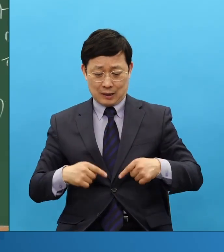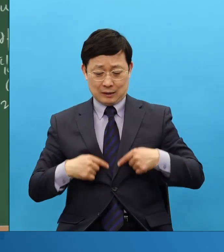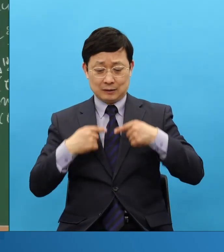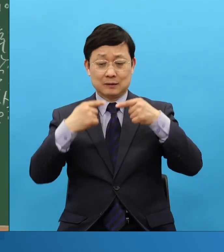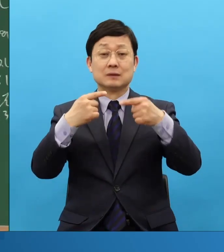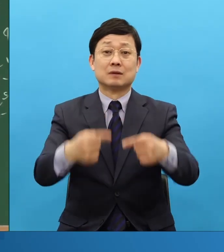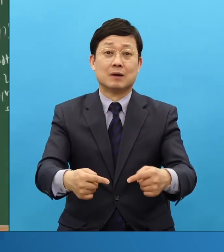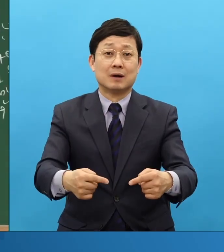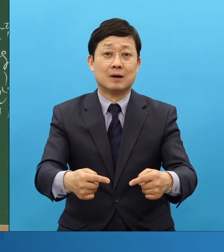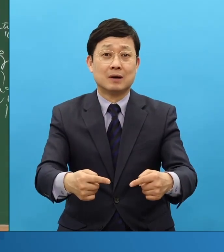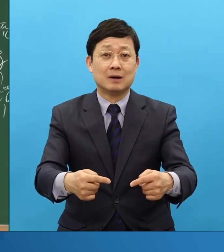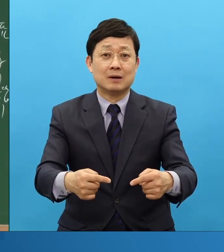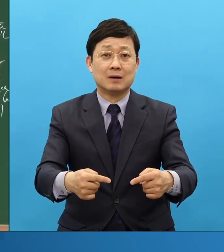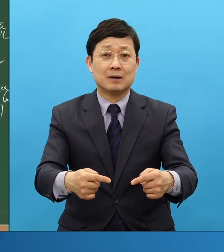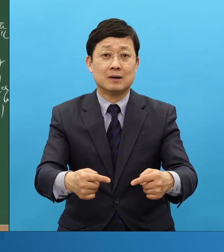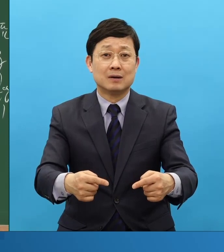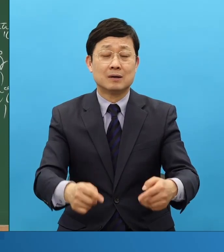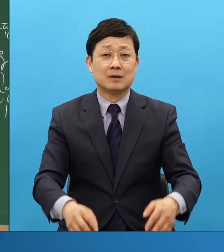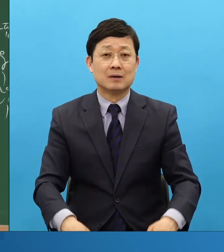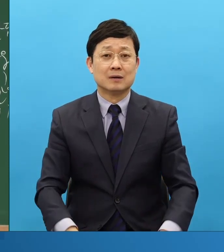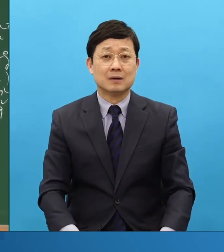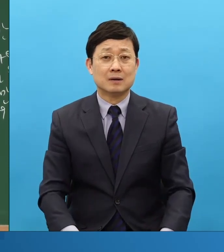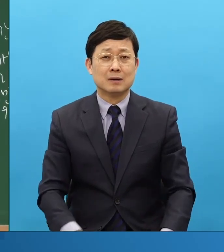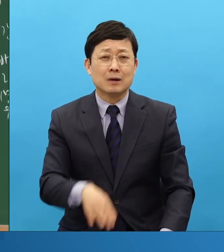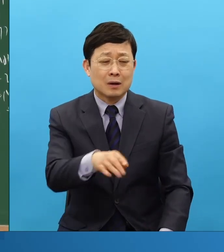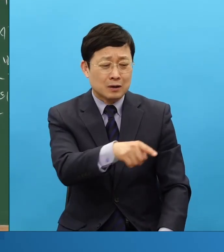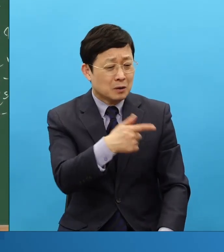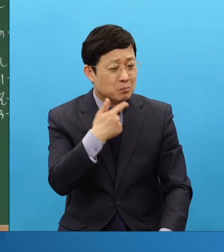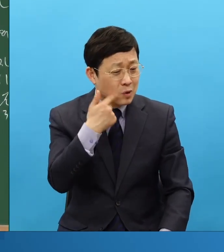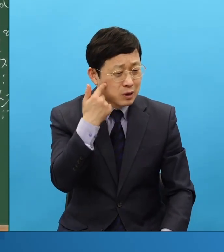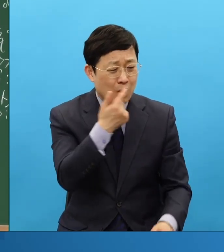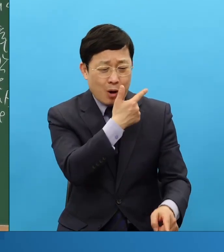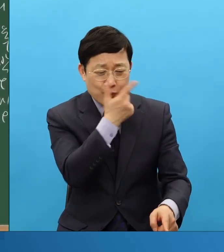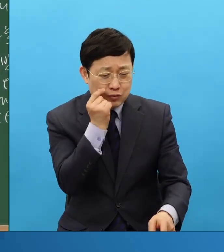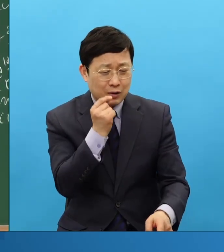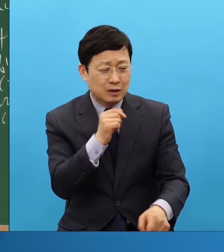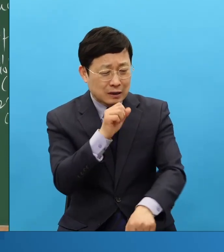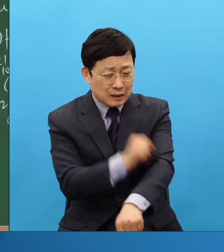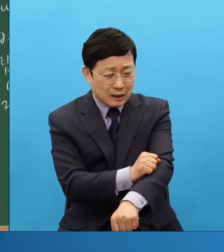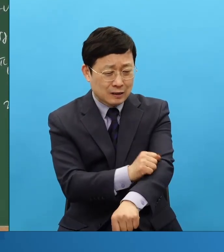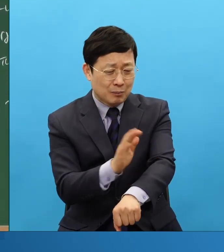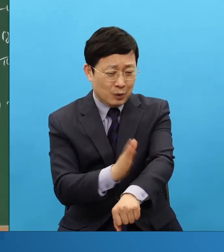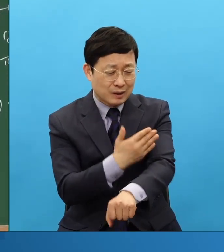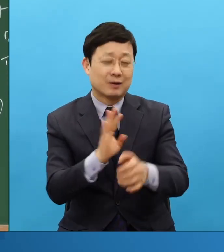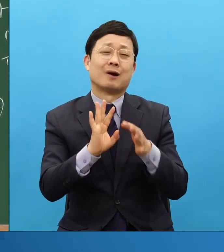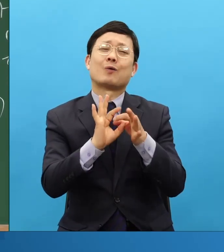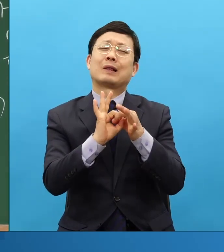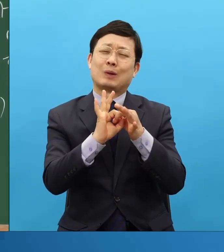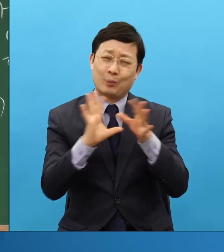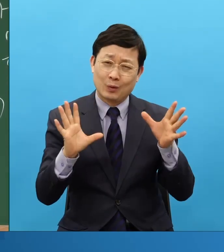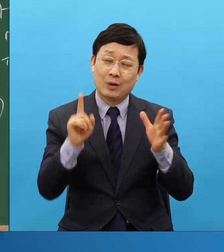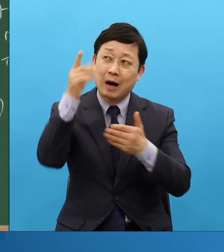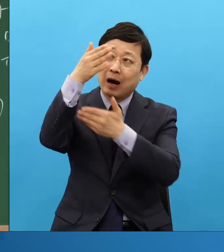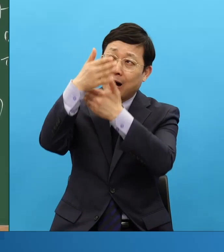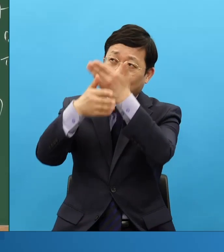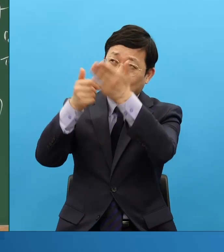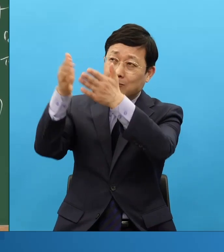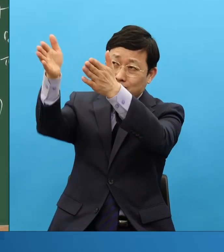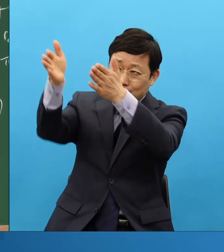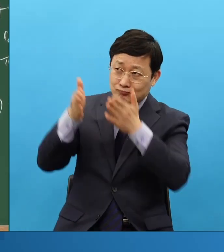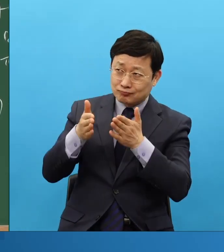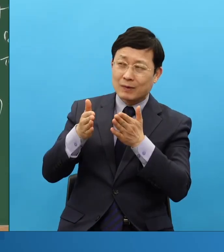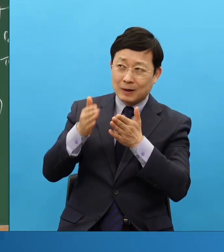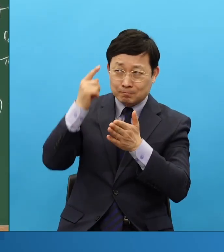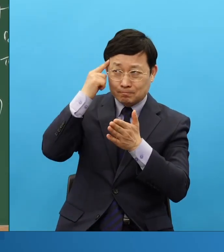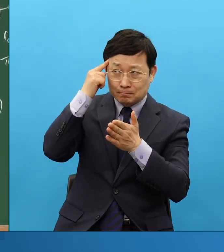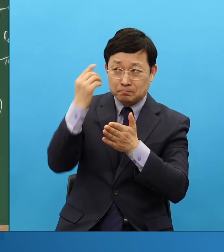servants. 아마 그 모자라도 상관없어요. 하나님과 여러분과 관계이기 때문에요. Oh, but they're so lacking. It doesn't matter because